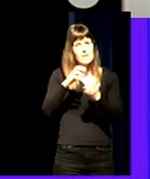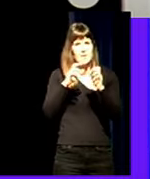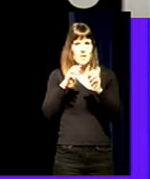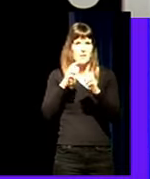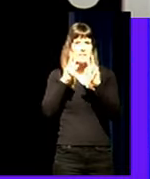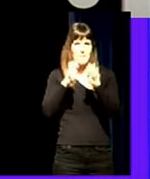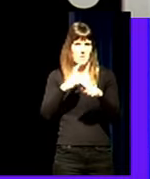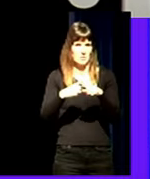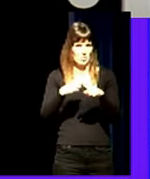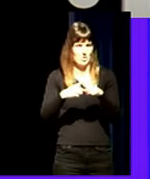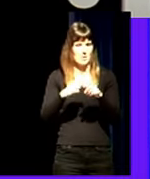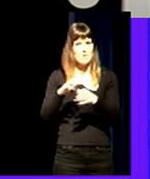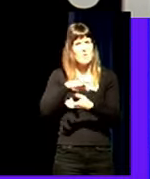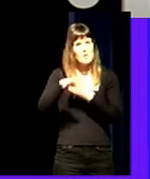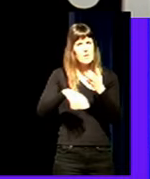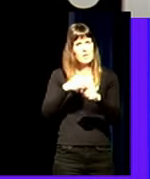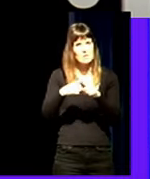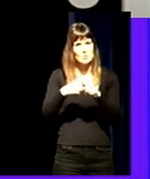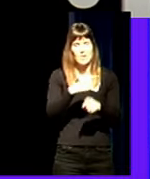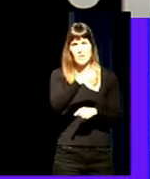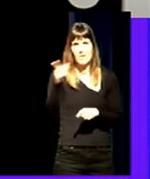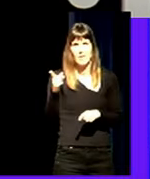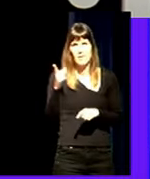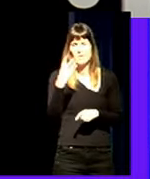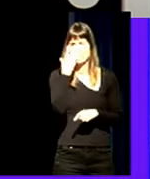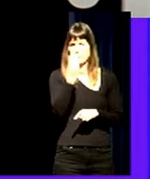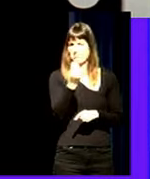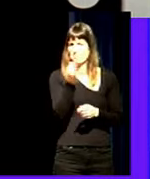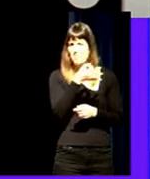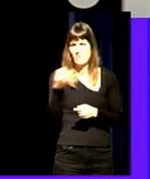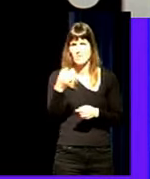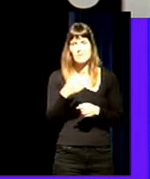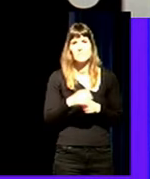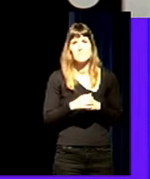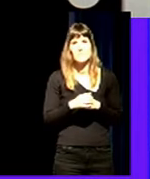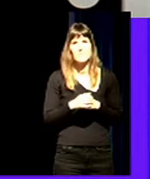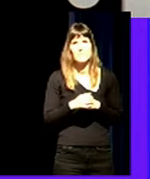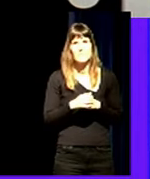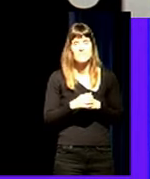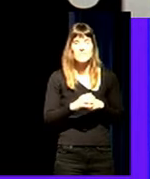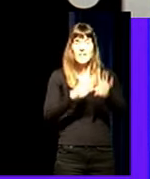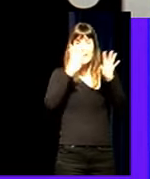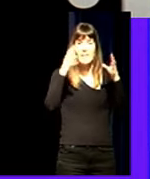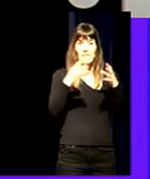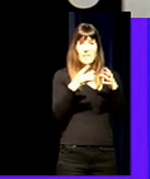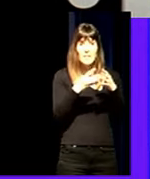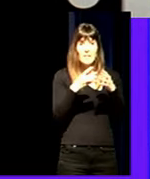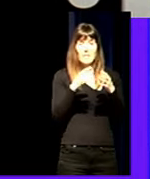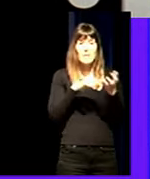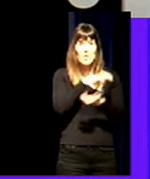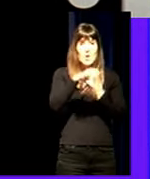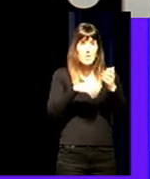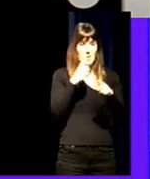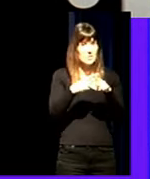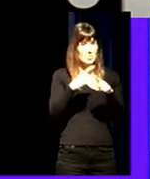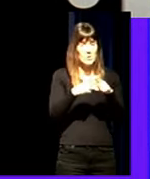bat izuet, duretzen oso egaietze. Beno, zibir indarkeri seksuista, ez da ez nahi zertan paratu behar, zibimuz hitz egiteko. Bai, paratuko